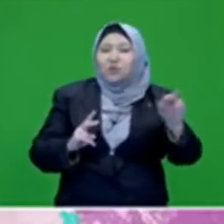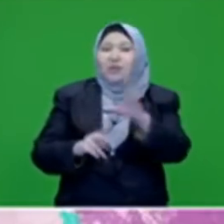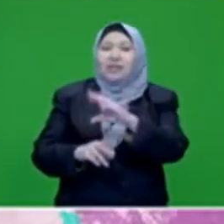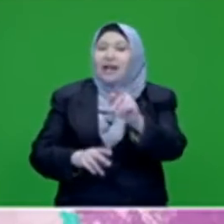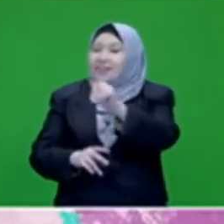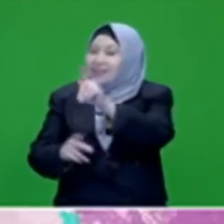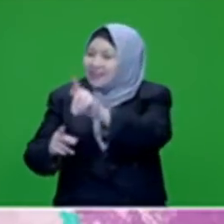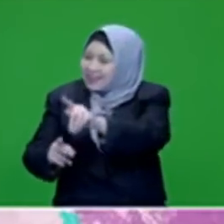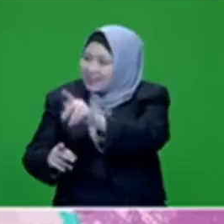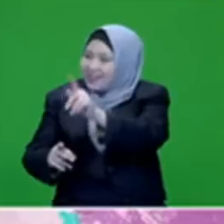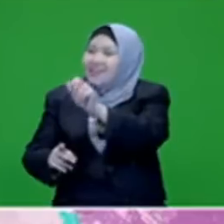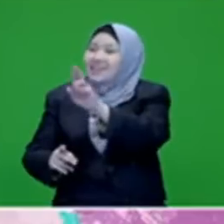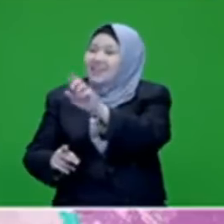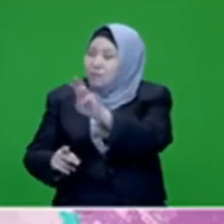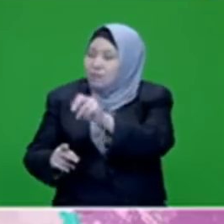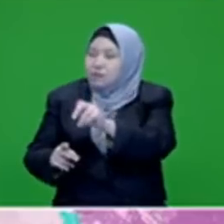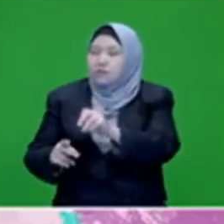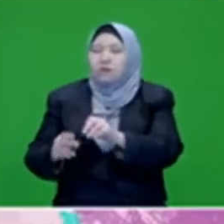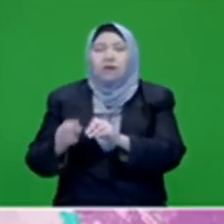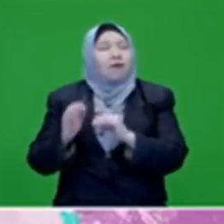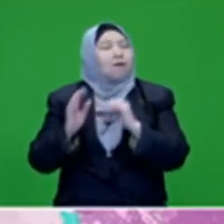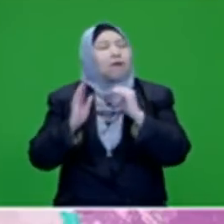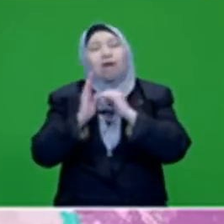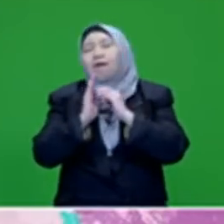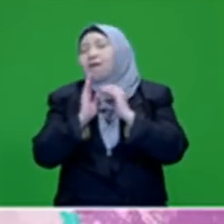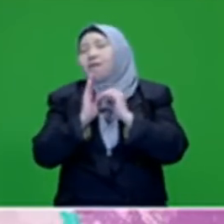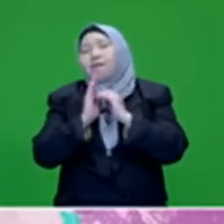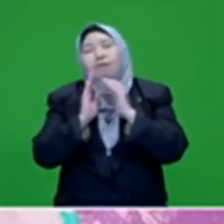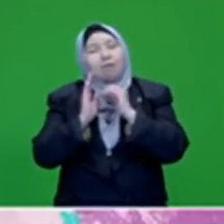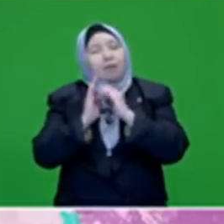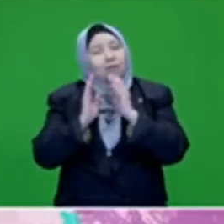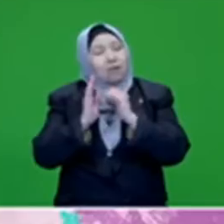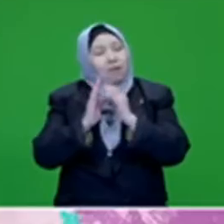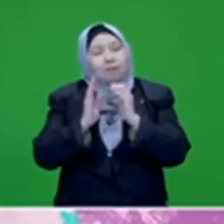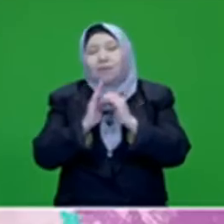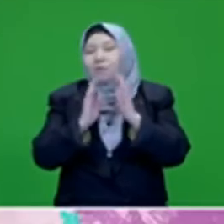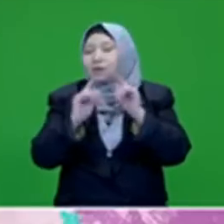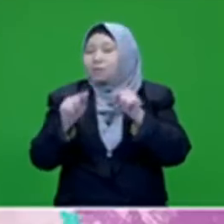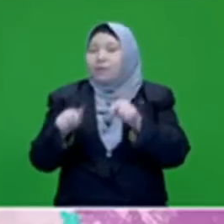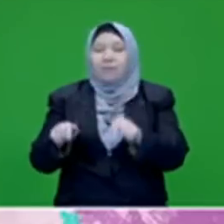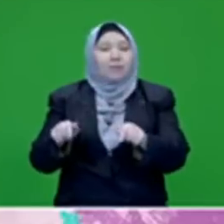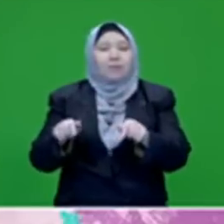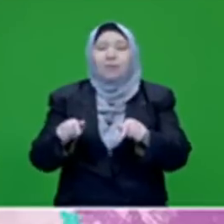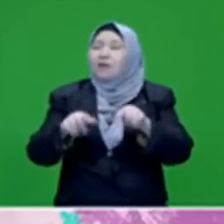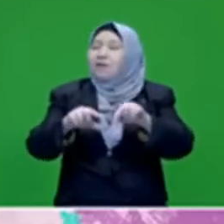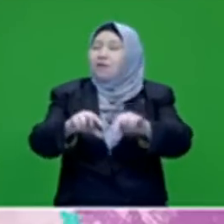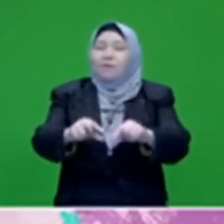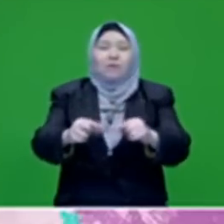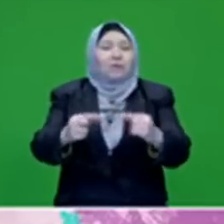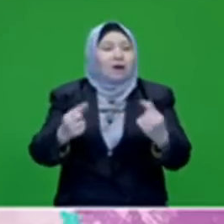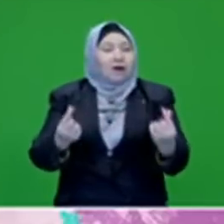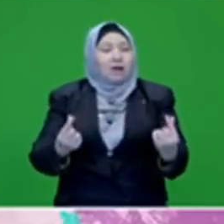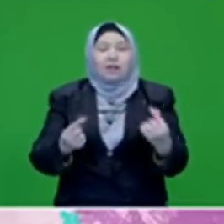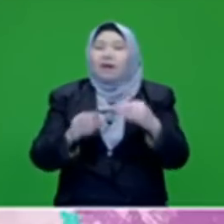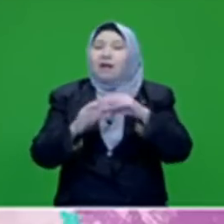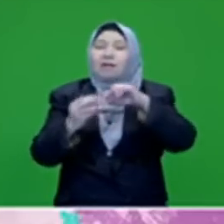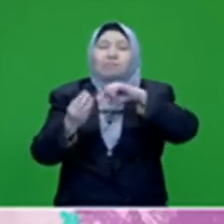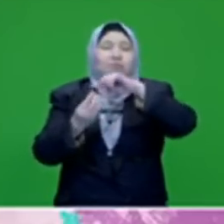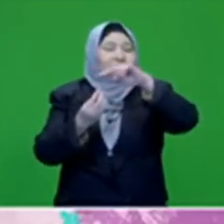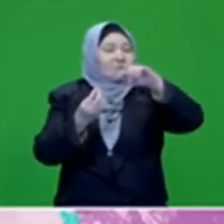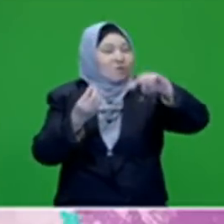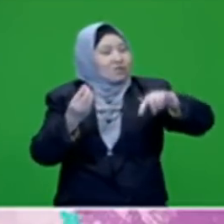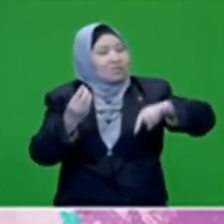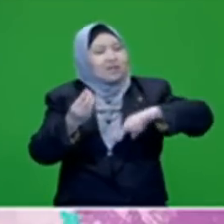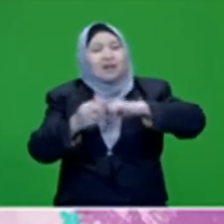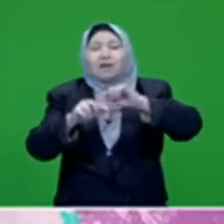yang saya kasih sekalian, Masya Allah, nahnu na'ish al-an fi rihabil Qur'an, fi zil Qur'an. Kita hidup dalam suasana naungan